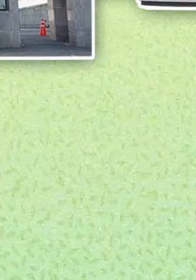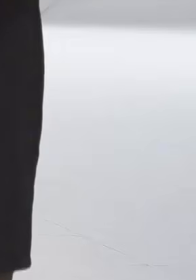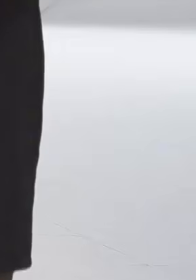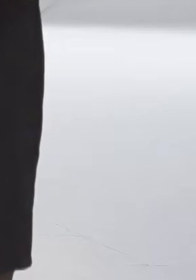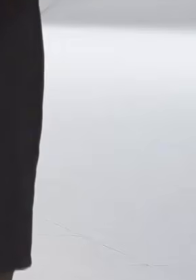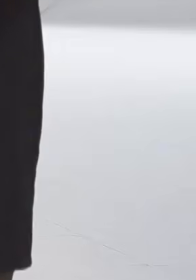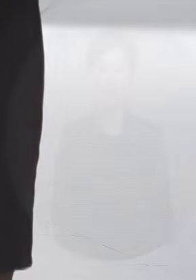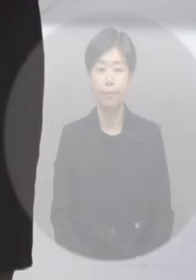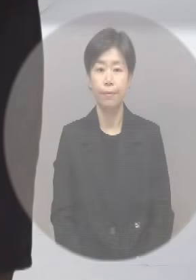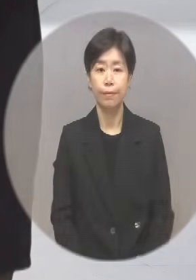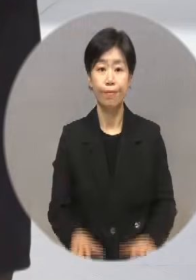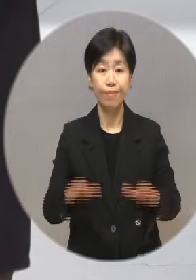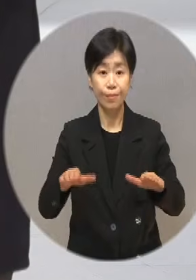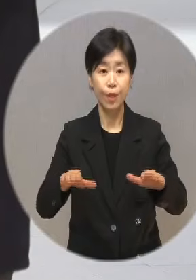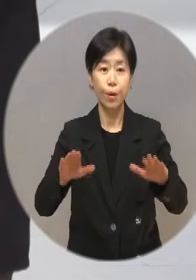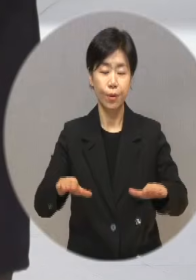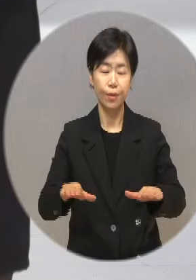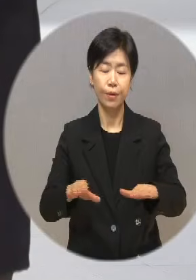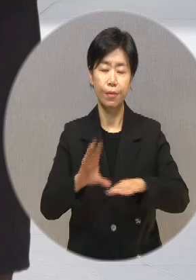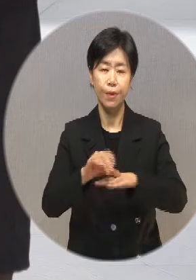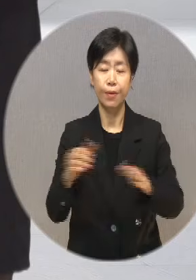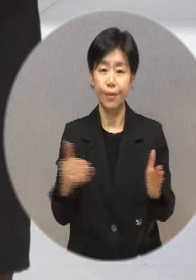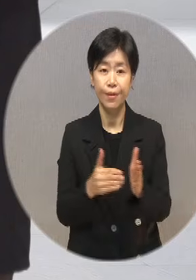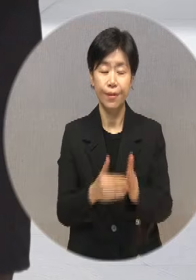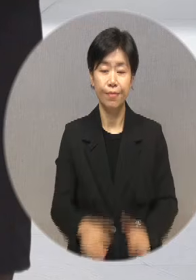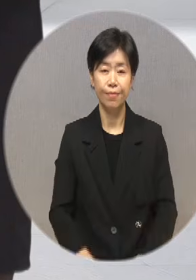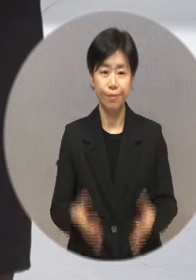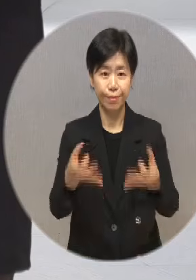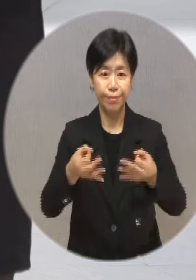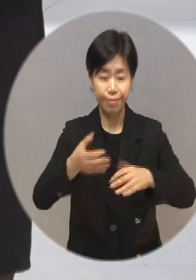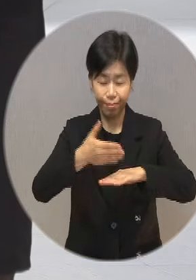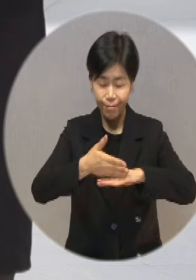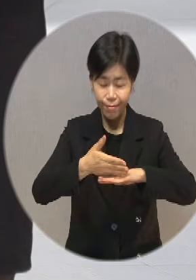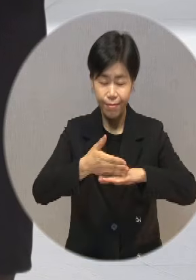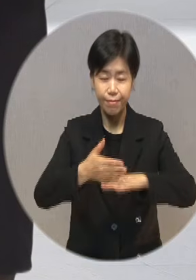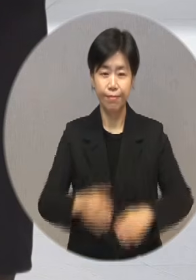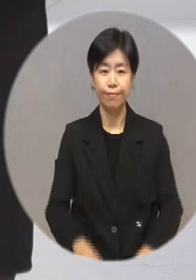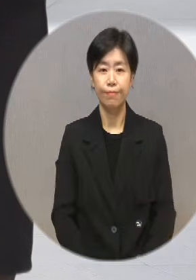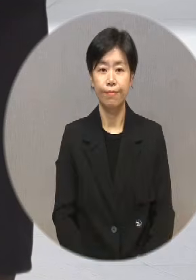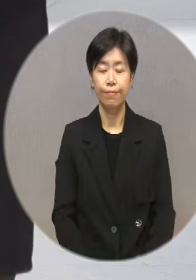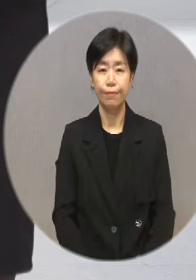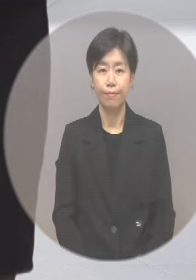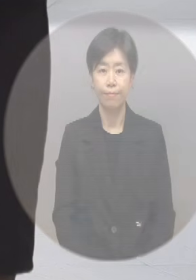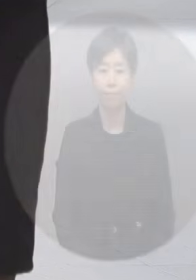이상으로 통일나우를 마칩니다. 시청해주신 여러분 고맙습니다.